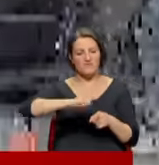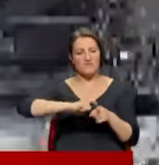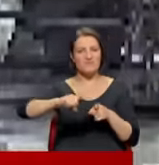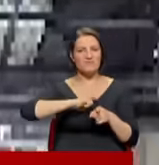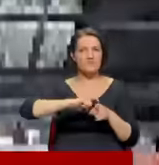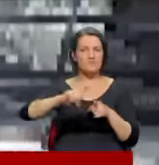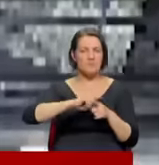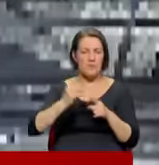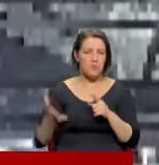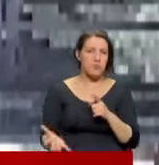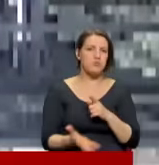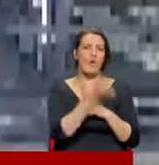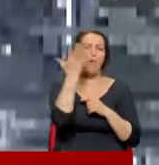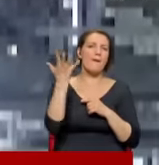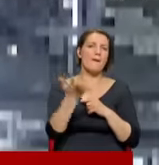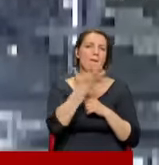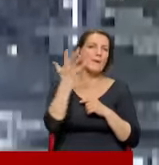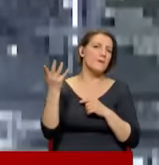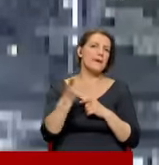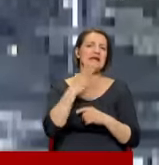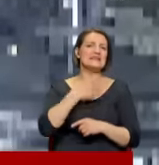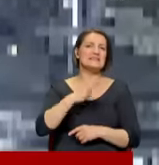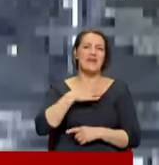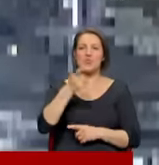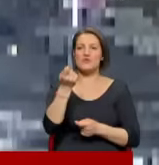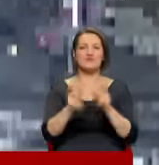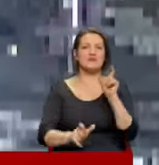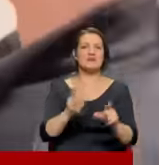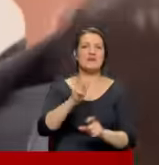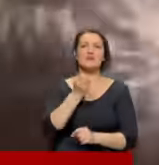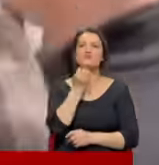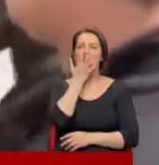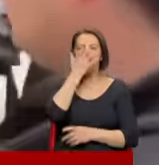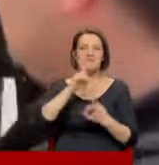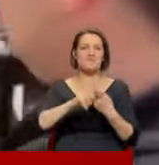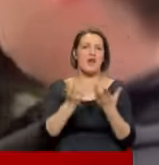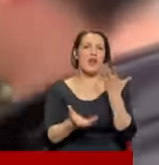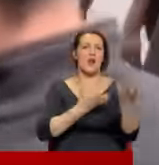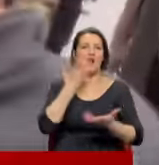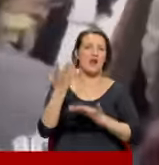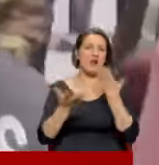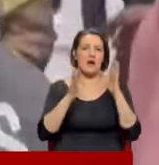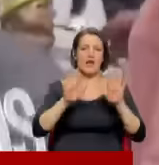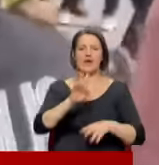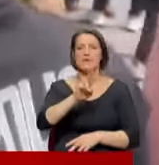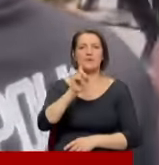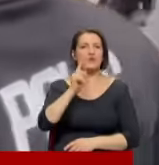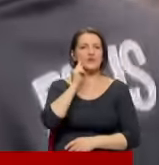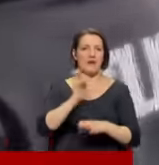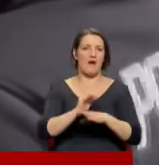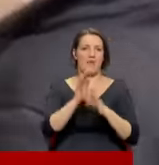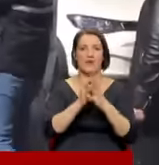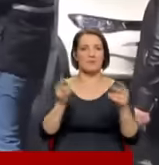sırasında bir anda alevler yükseldi. Yangına müdahale etmek isteyen işçiler dumanların ve alevlerin arasında kaldı. 29 kişi